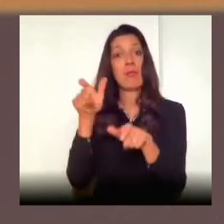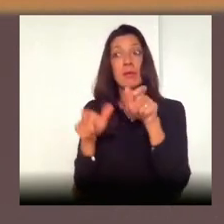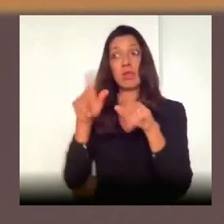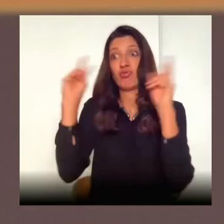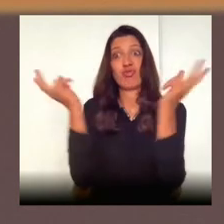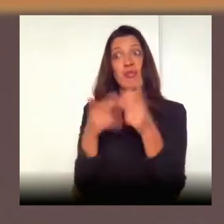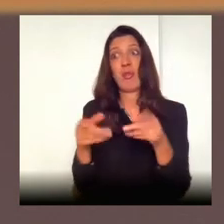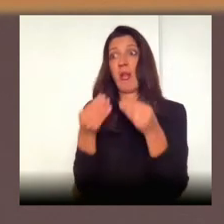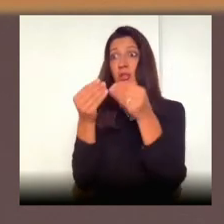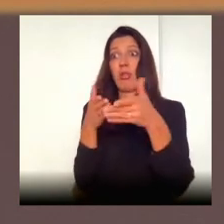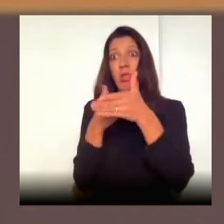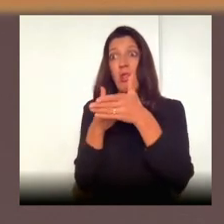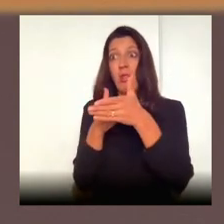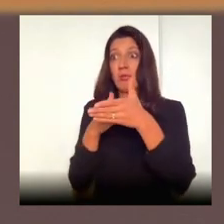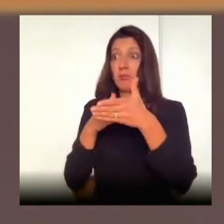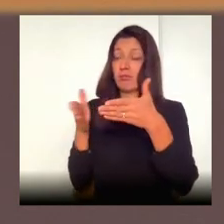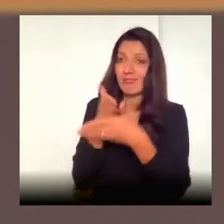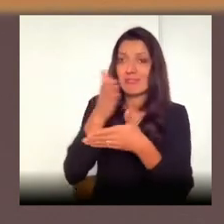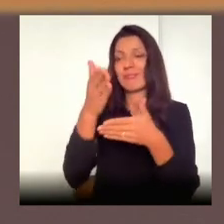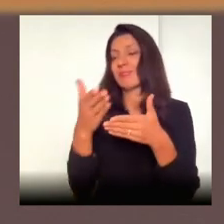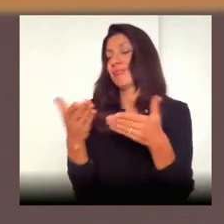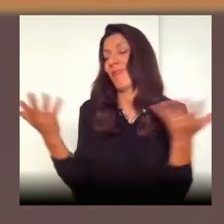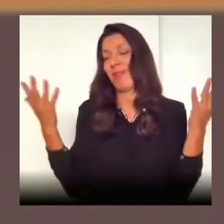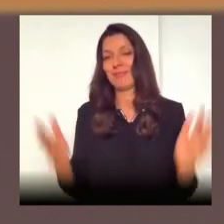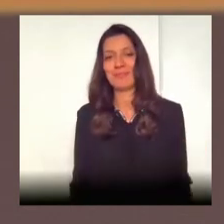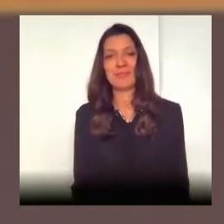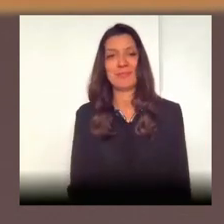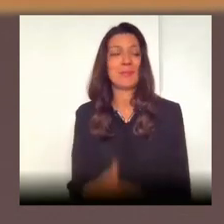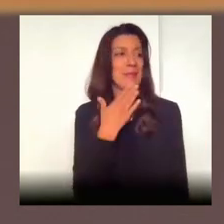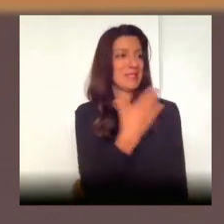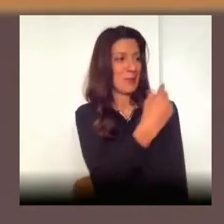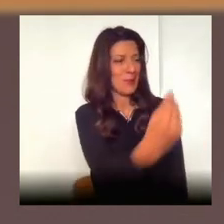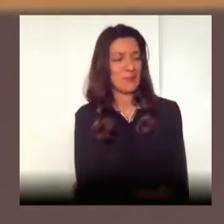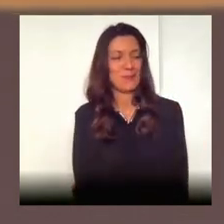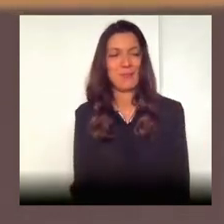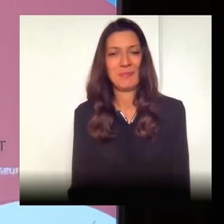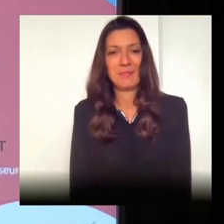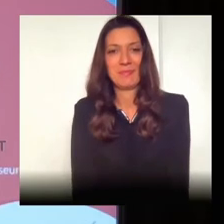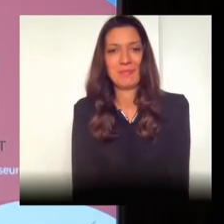pour l'ensemble de la société. Merci beaucoup. Merci infiniment.